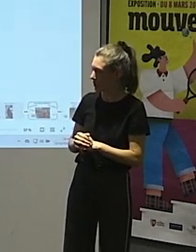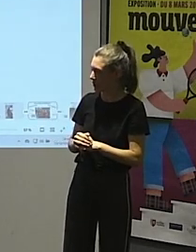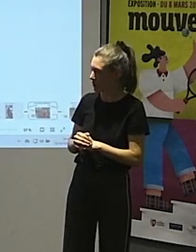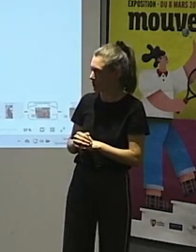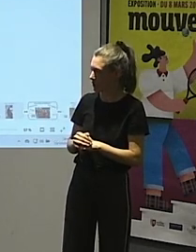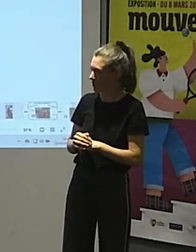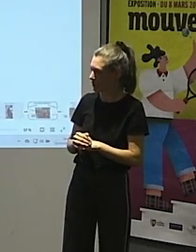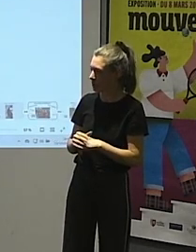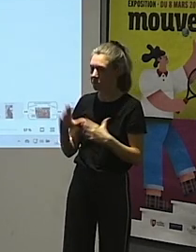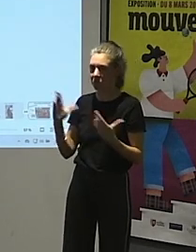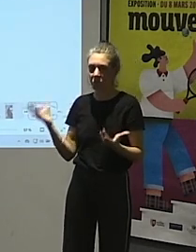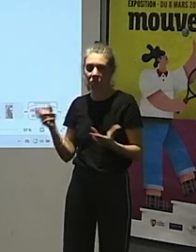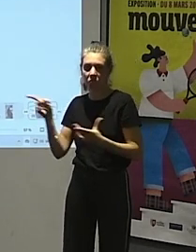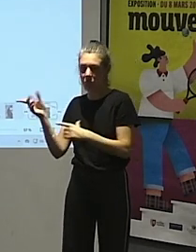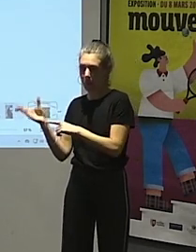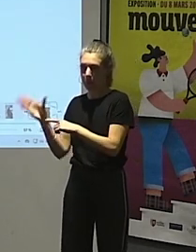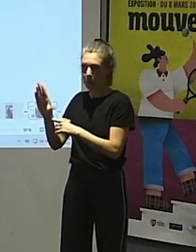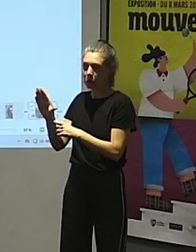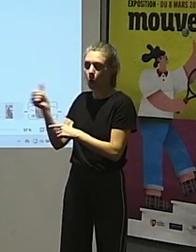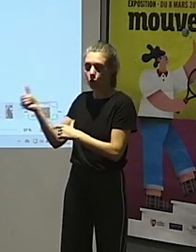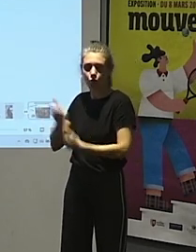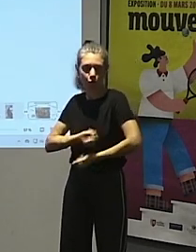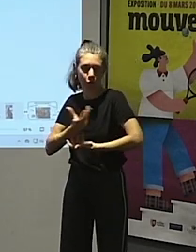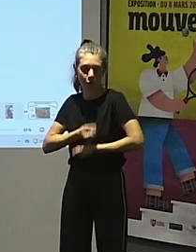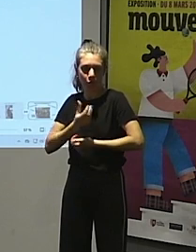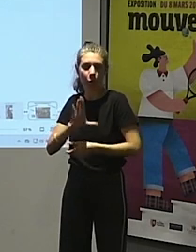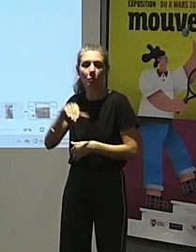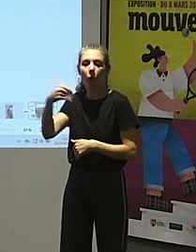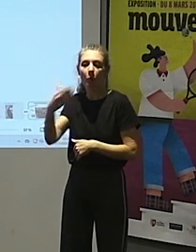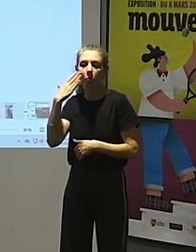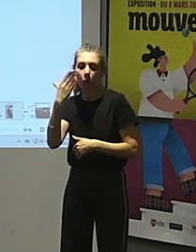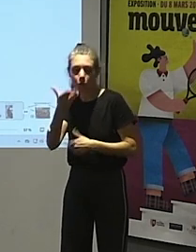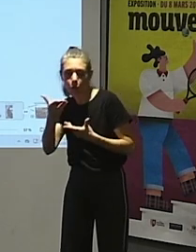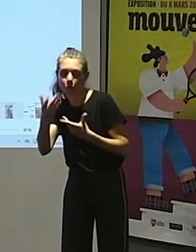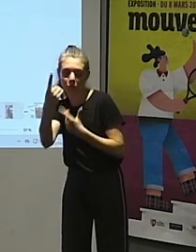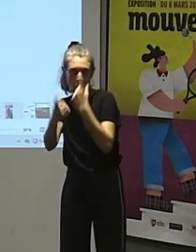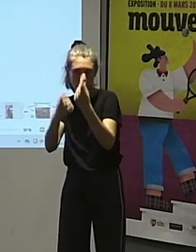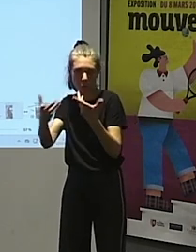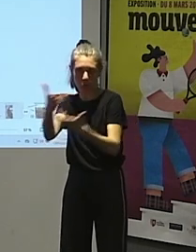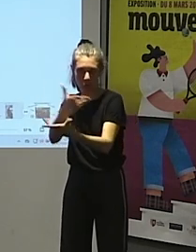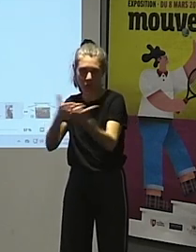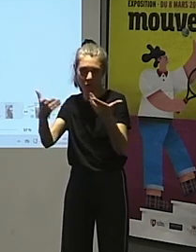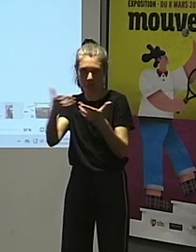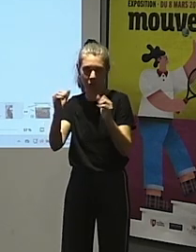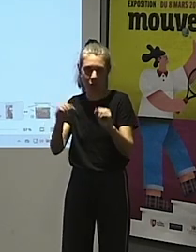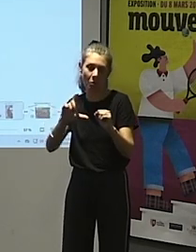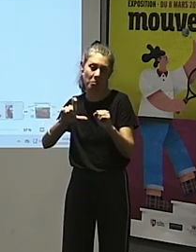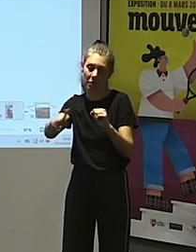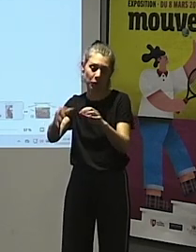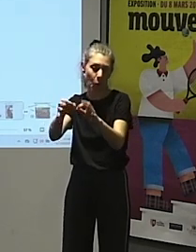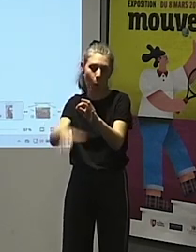Et après ce petit temps-là, voilà, si vous avez encore quelques questions avant qu'on passe à la conclusion.